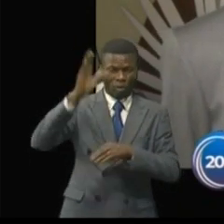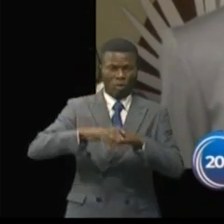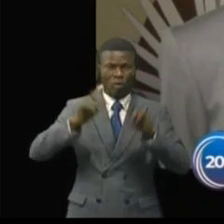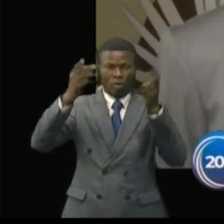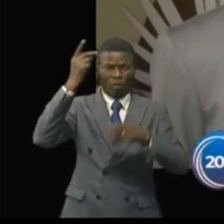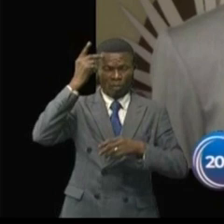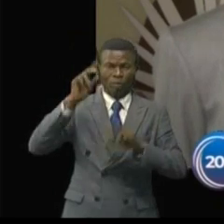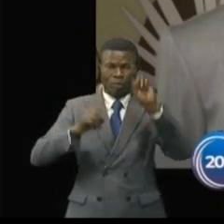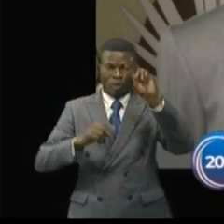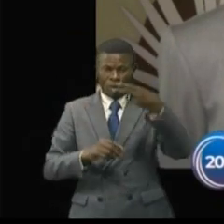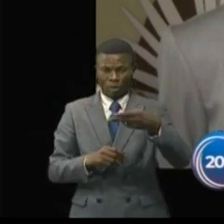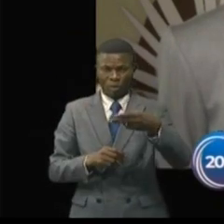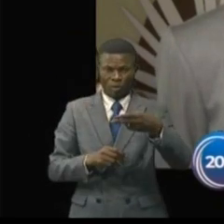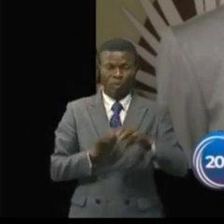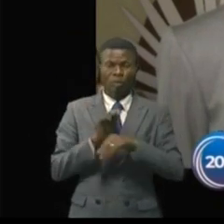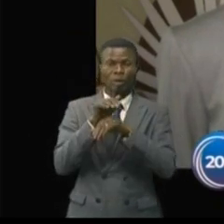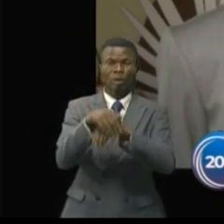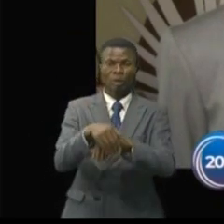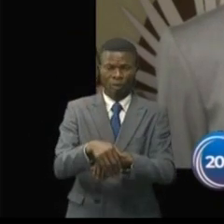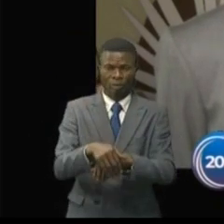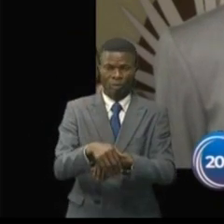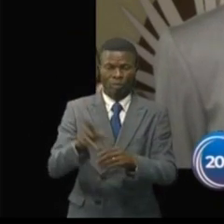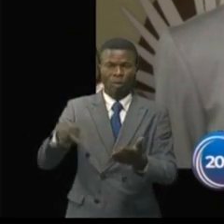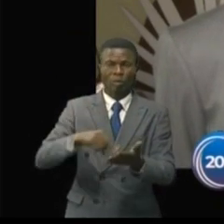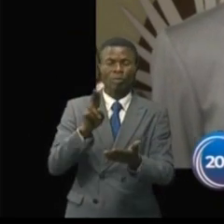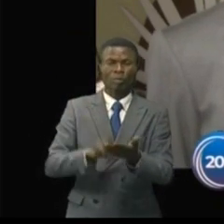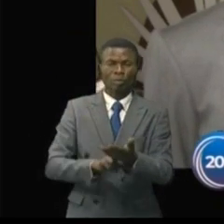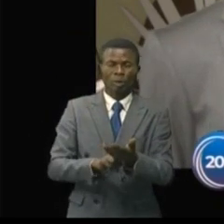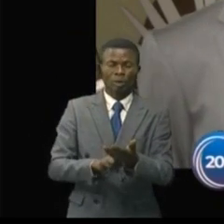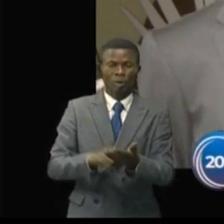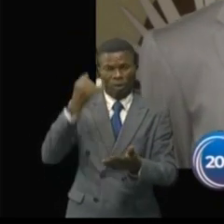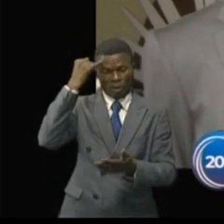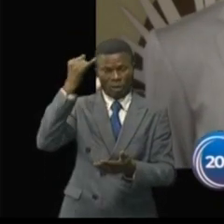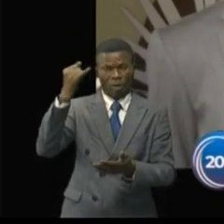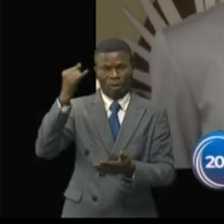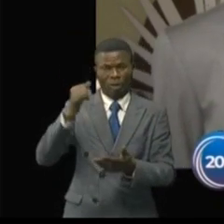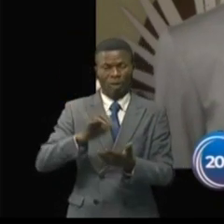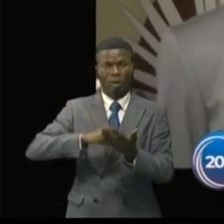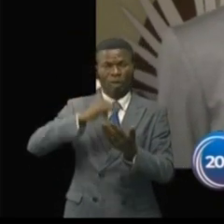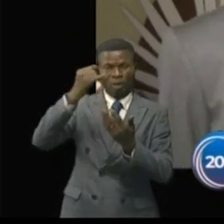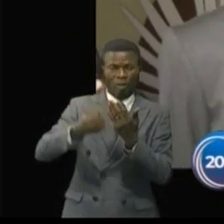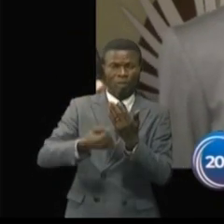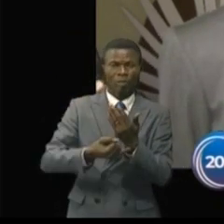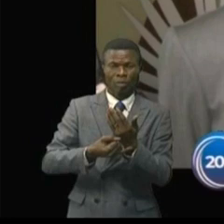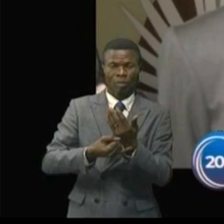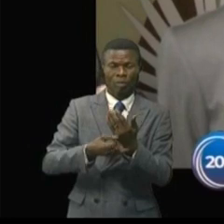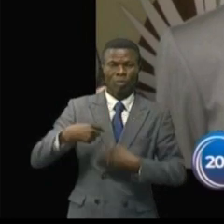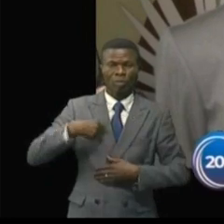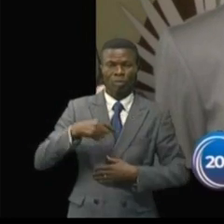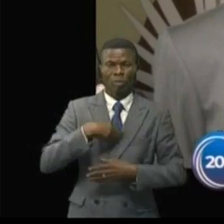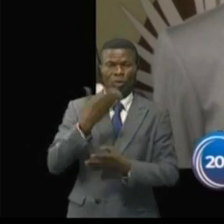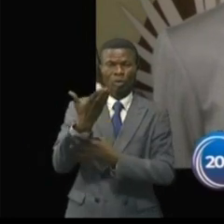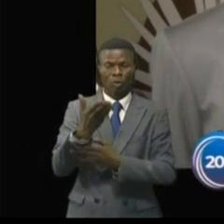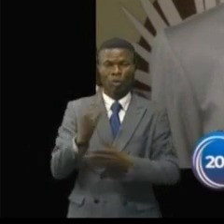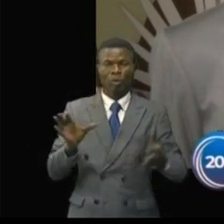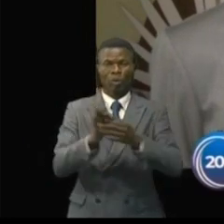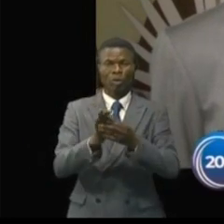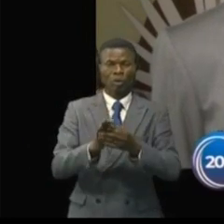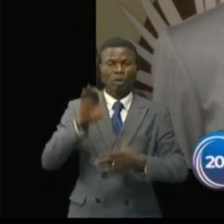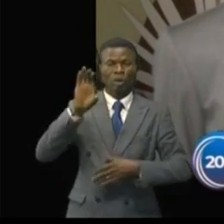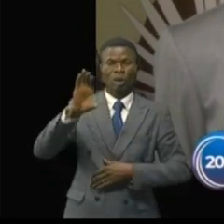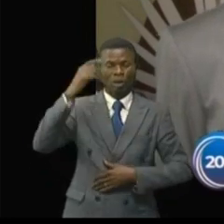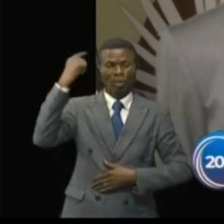comme deuxième engagement qui a été pris, c'est dans le cadre d'un projet que nous avons avec la Banque mondiale, le projet